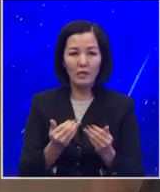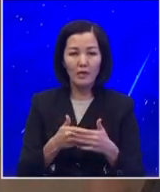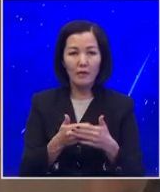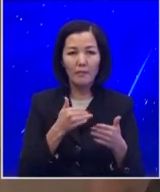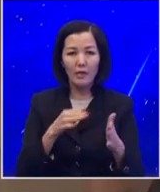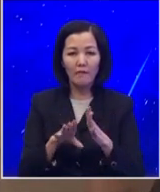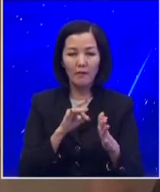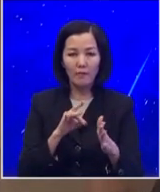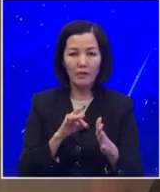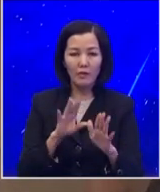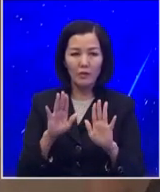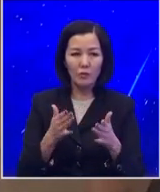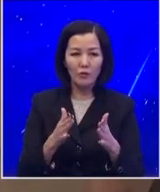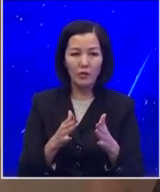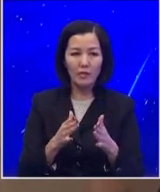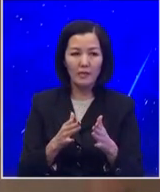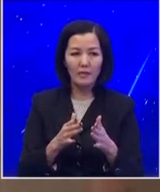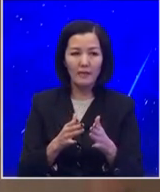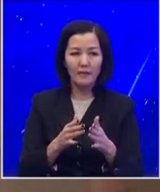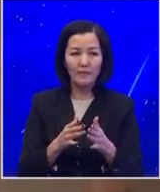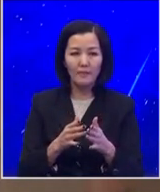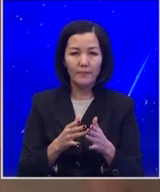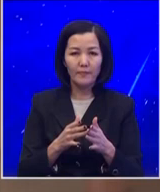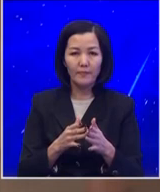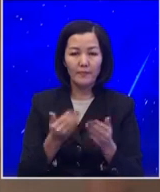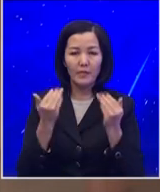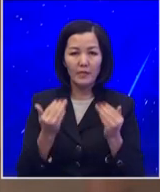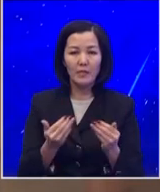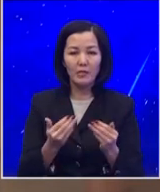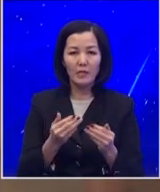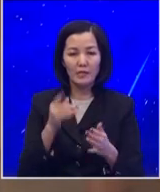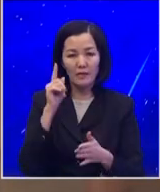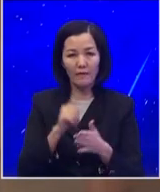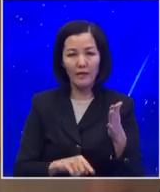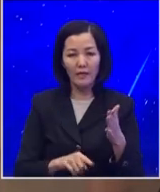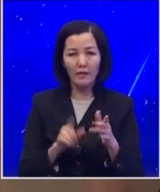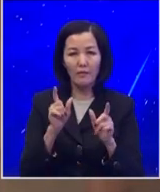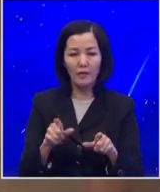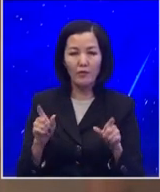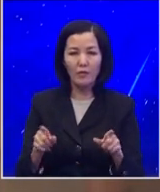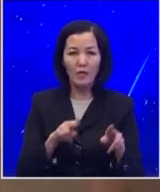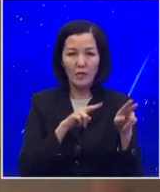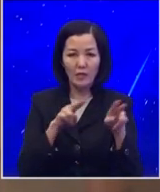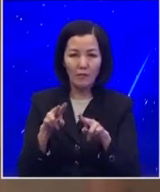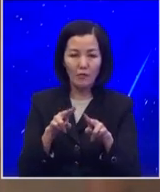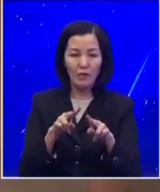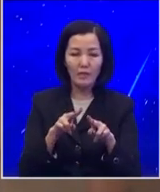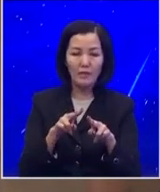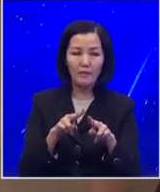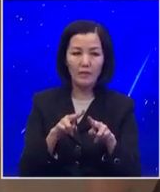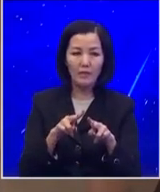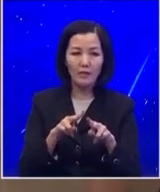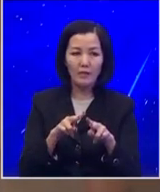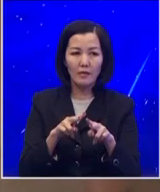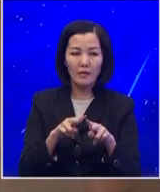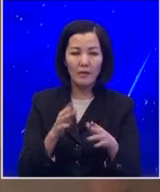период. Многие из них сейчас стали нашими доверенными лицами, наблюдателями.